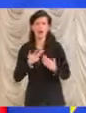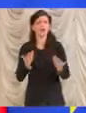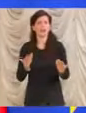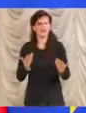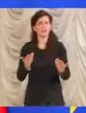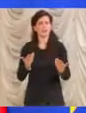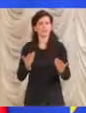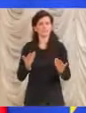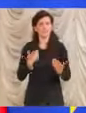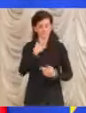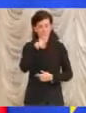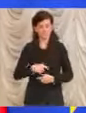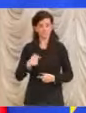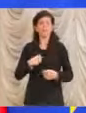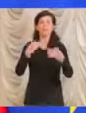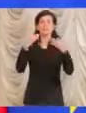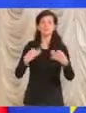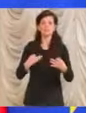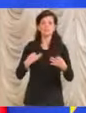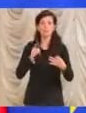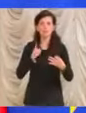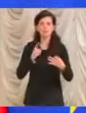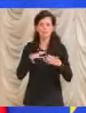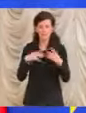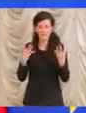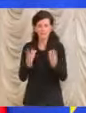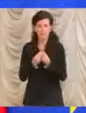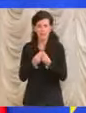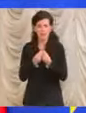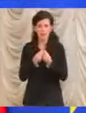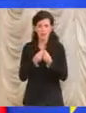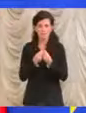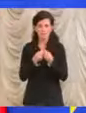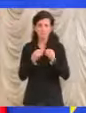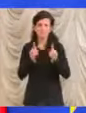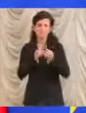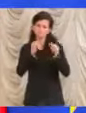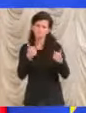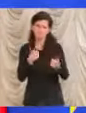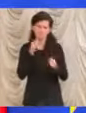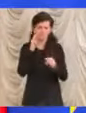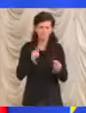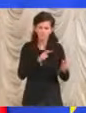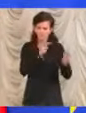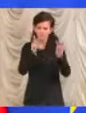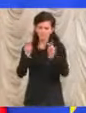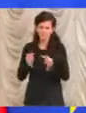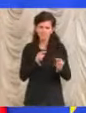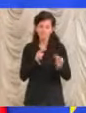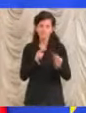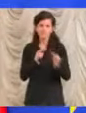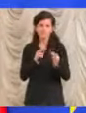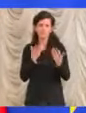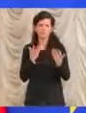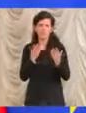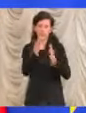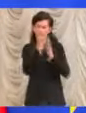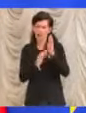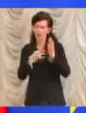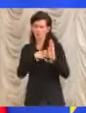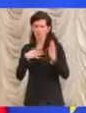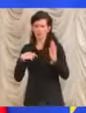deve avere una visione d'assieme deve cercare di leggere e interpretare alla luce dei dati scientifici le